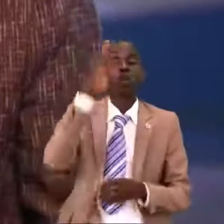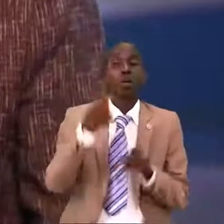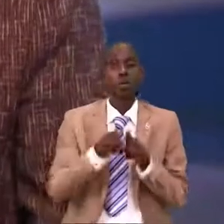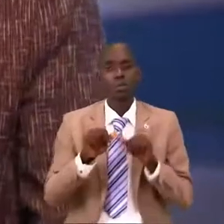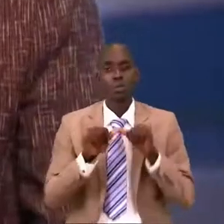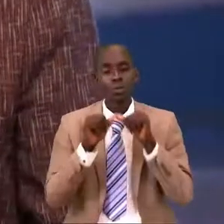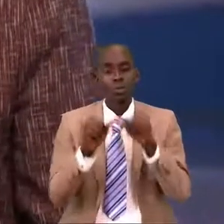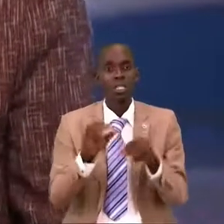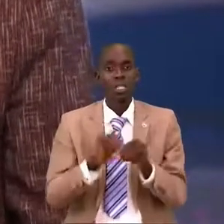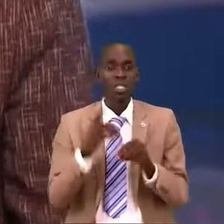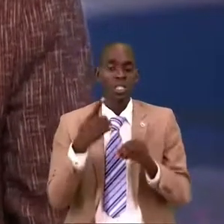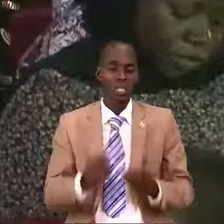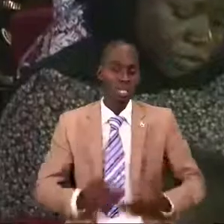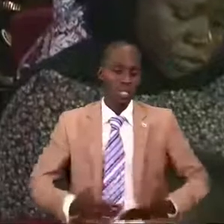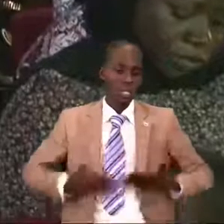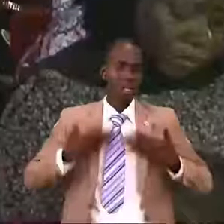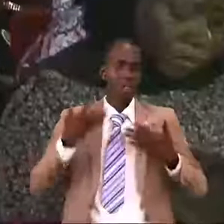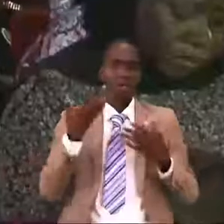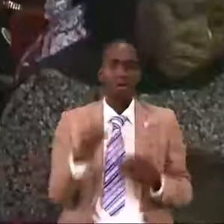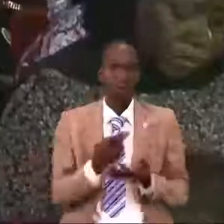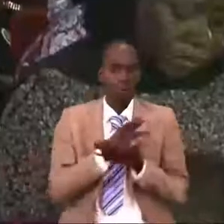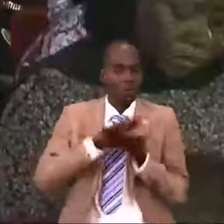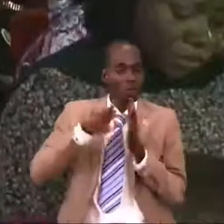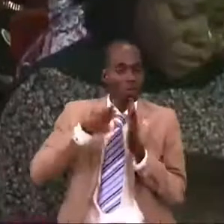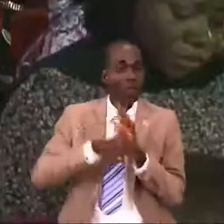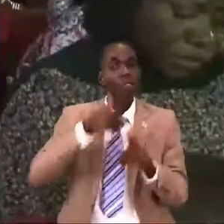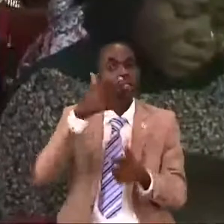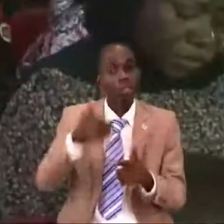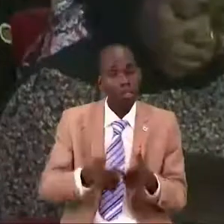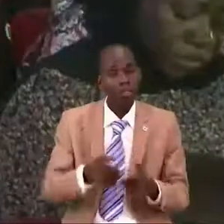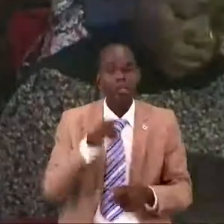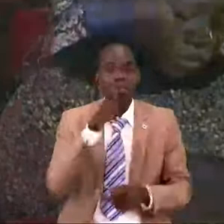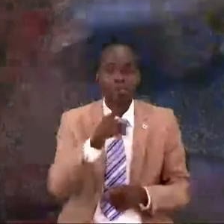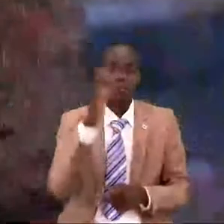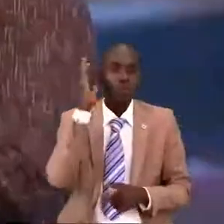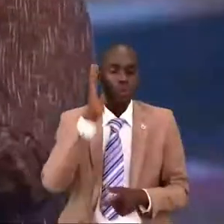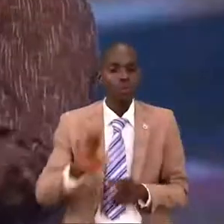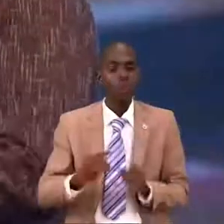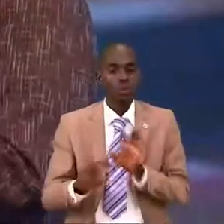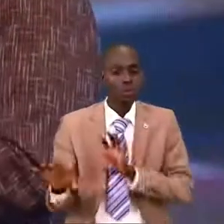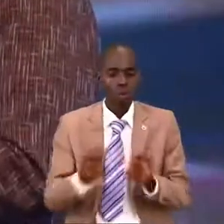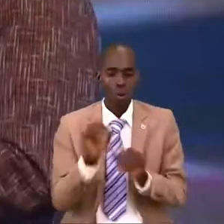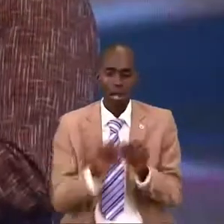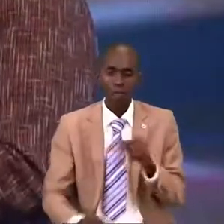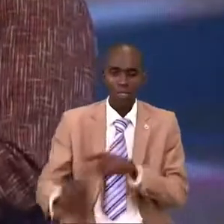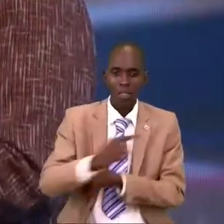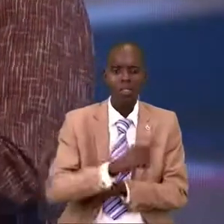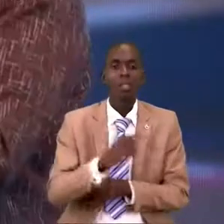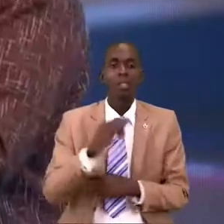vous montrez chaque jour que Dieu est bon dans votre vie. Et quand vous suivez le